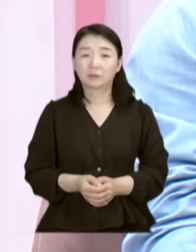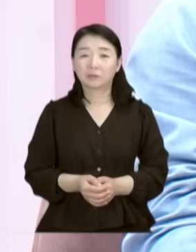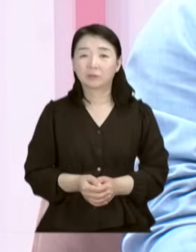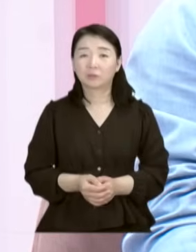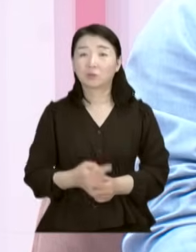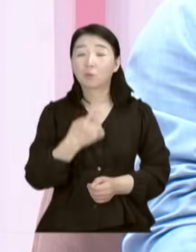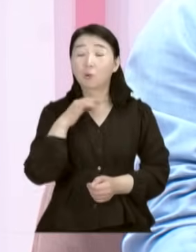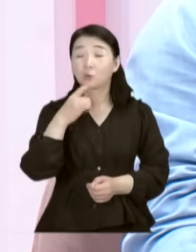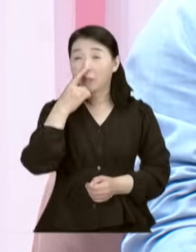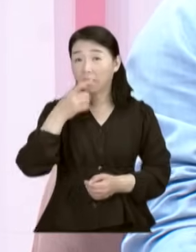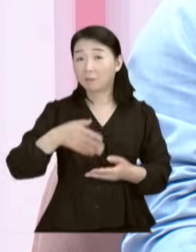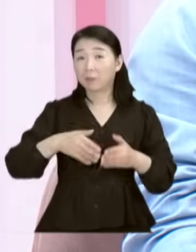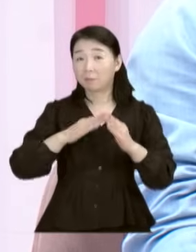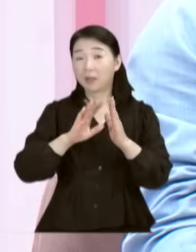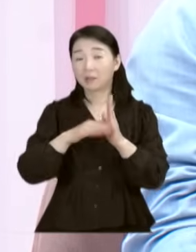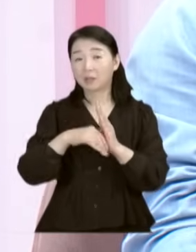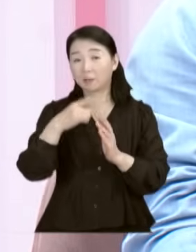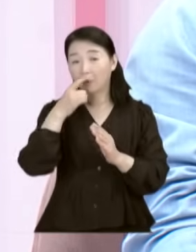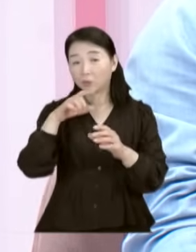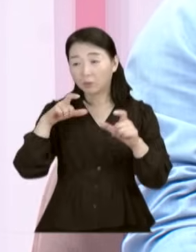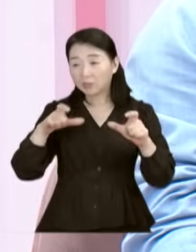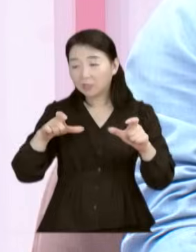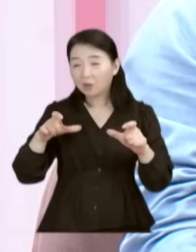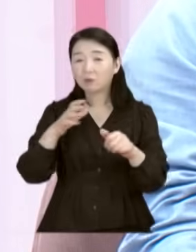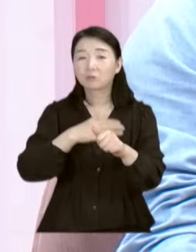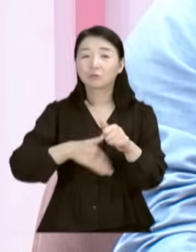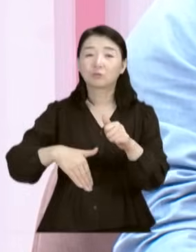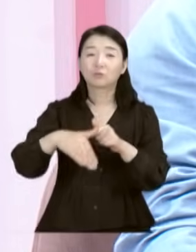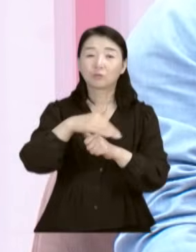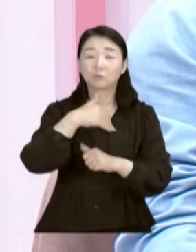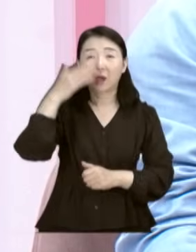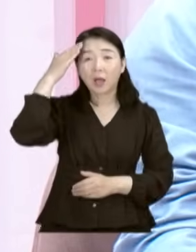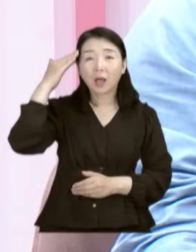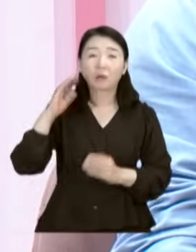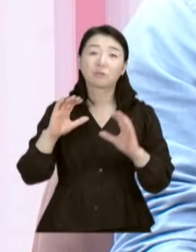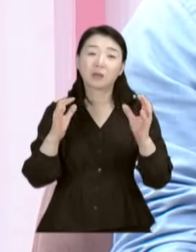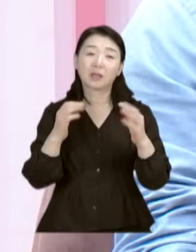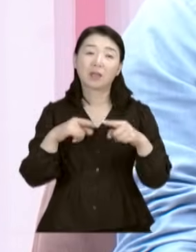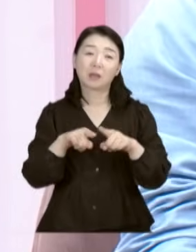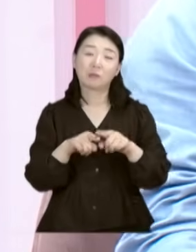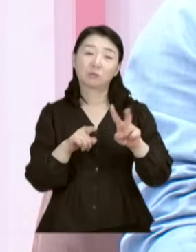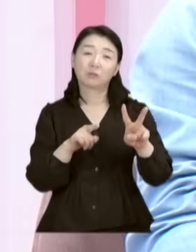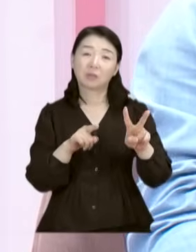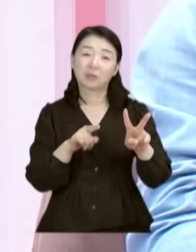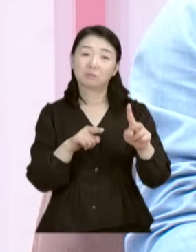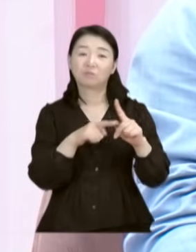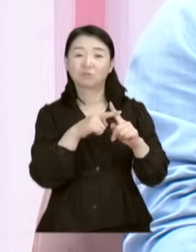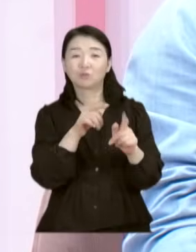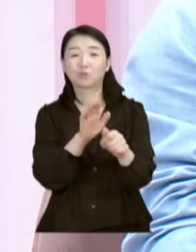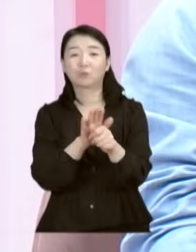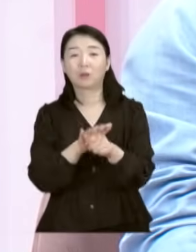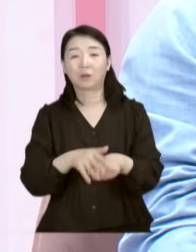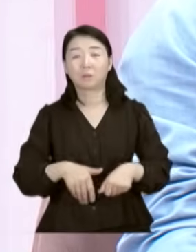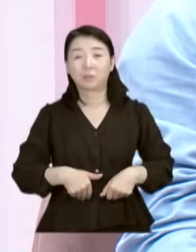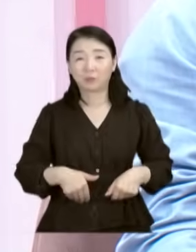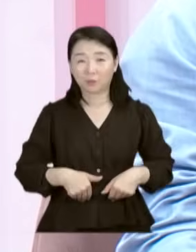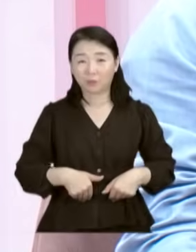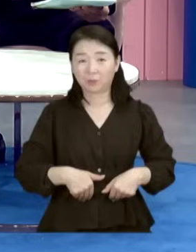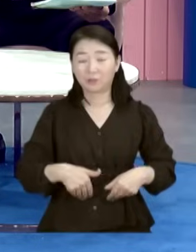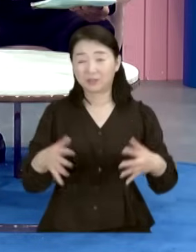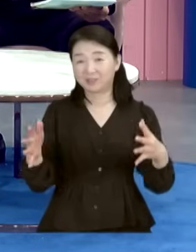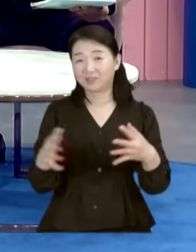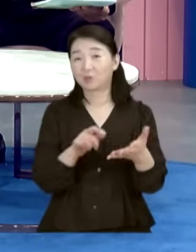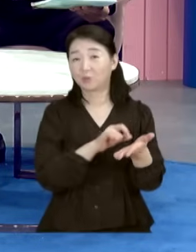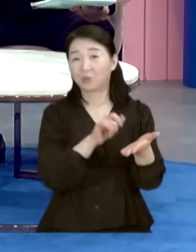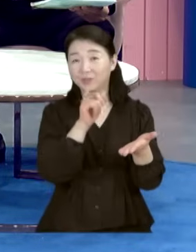이제 목동에 카페가 생긴다 그런 목동 그 지역 주변에 있는 한국 아이 한 명을 두 명을 무조건 이제 도와줘야